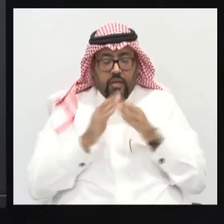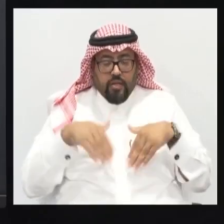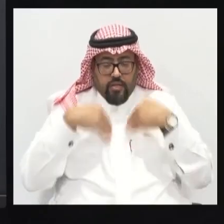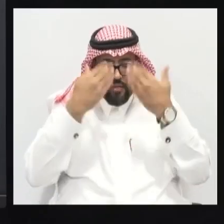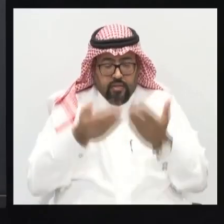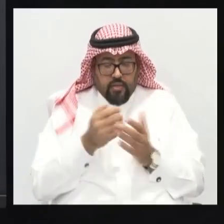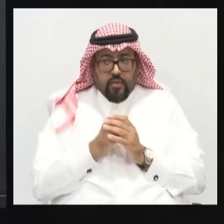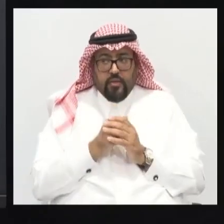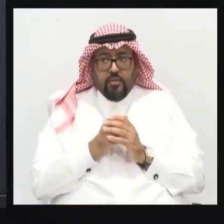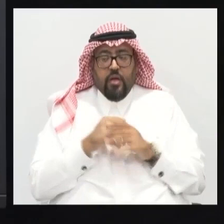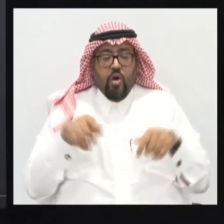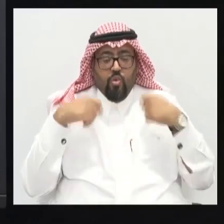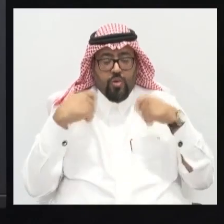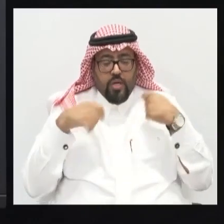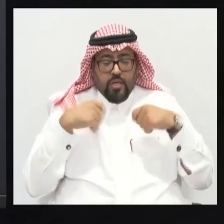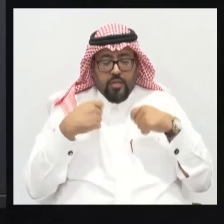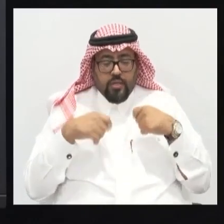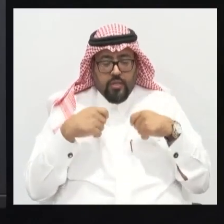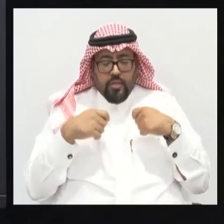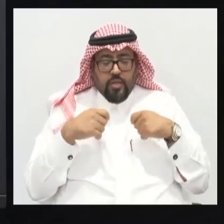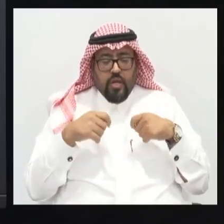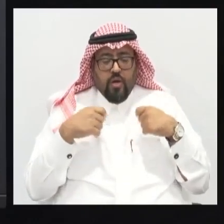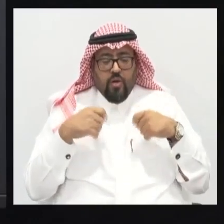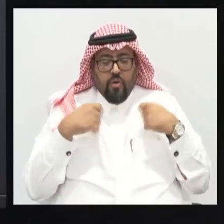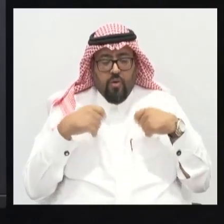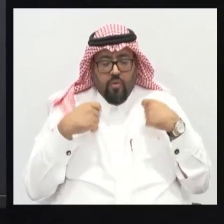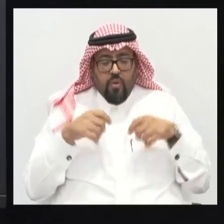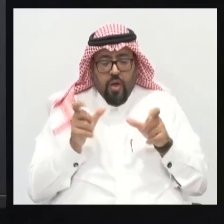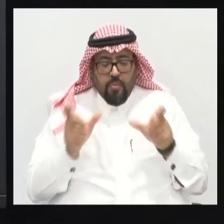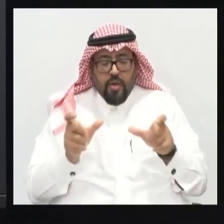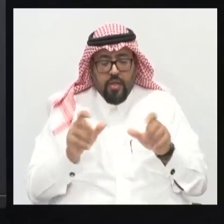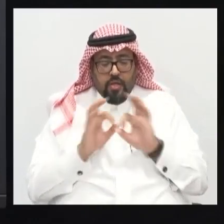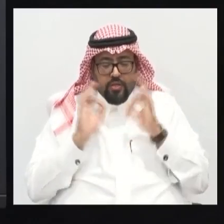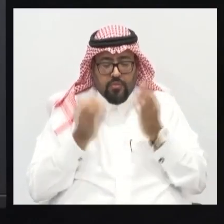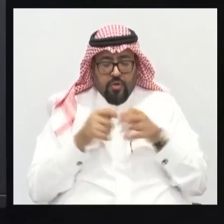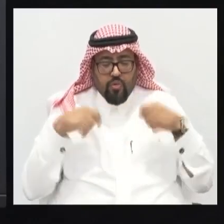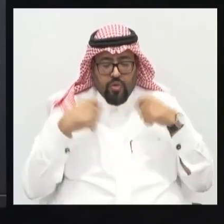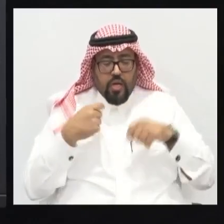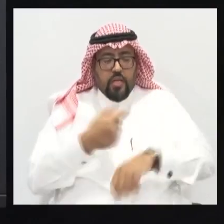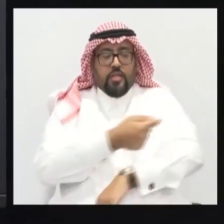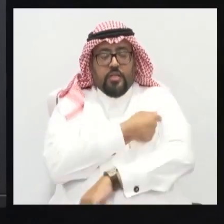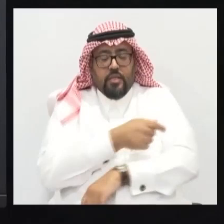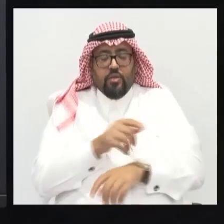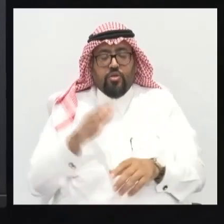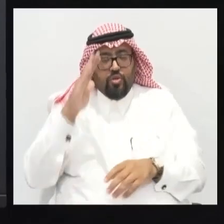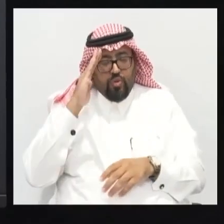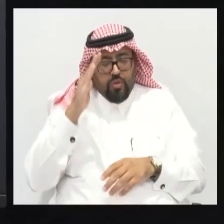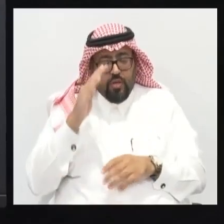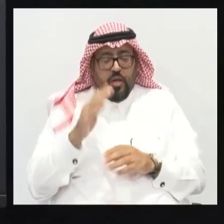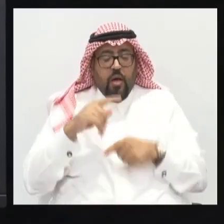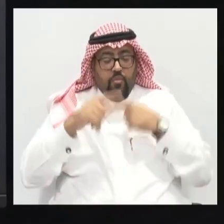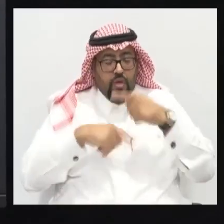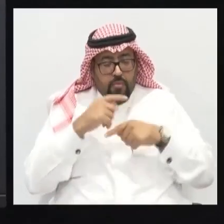في درسنا القادم ايضا على الحمايه الاجتماعيه والتي تقدمها وزاره الصحه اشكر لكم حسن